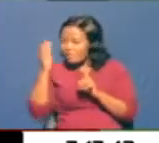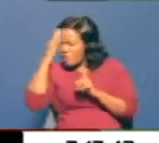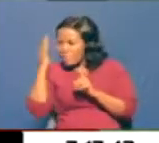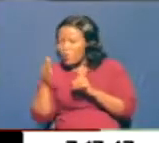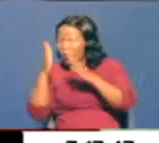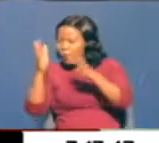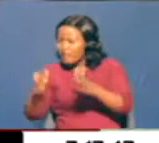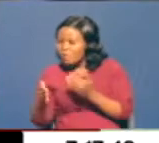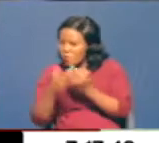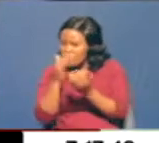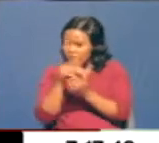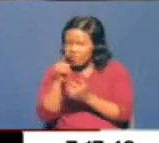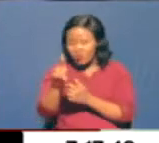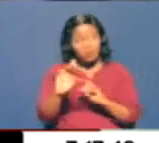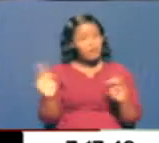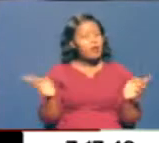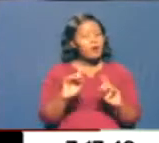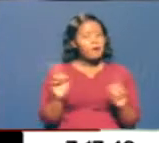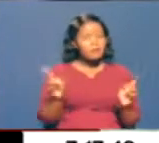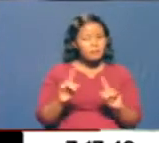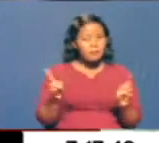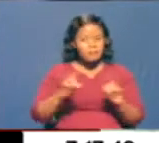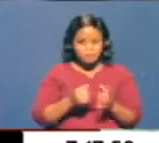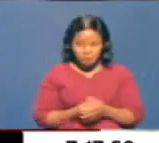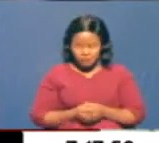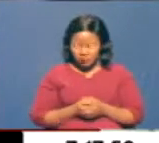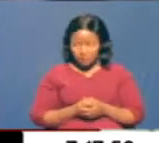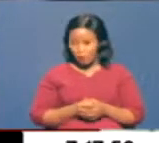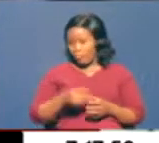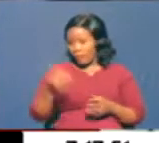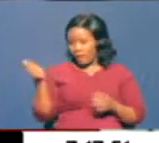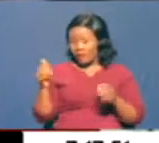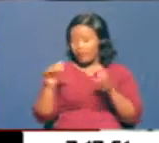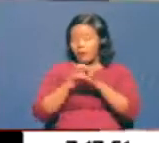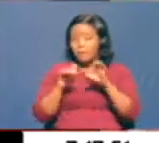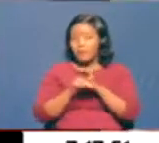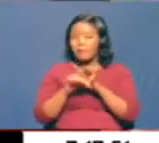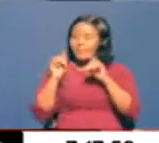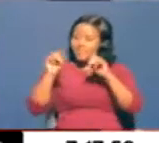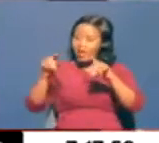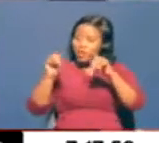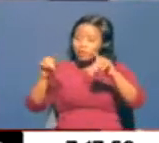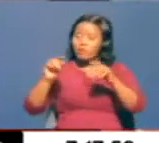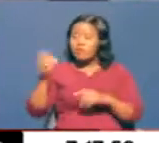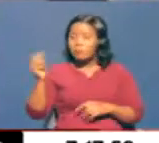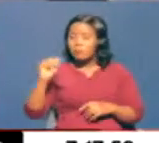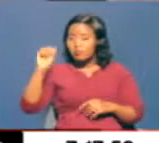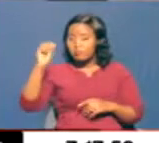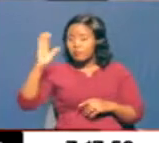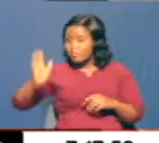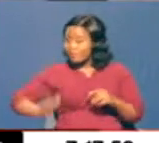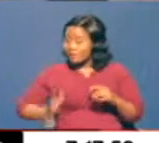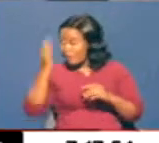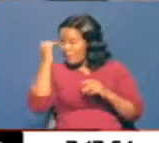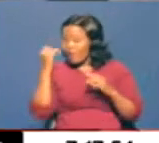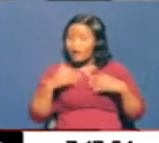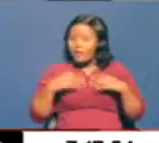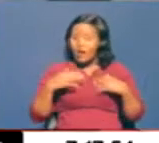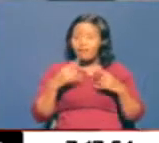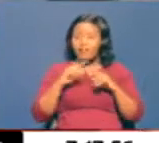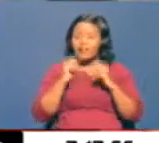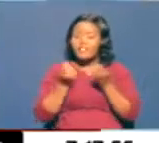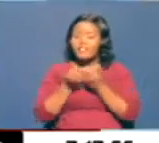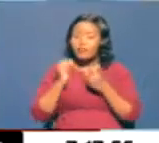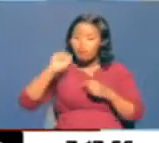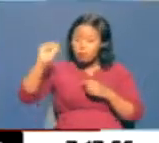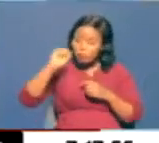the voter. Washirika wake waliwashutumu baadhi ya viongozi wengine wa kisiasa kwa kuendeleza siasa za migawanyiko ya maeneo kupitia vyama vyao